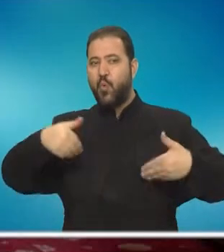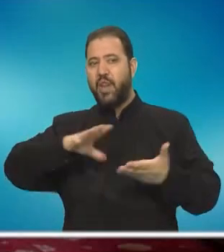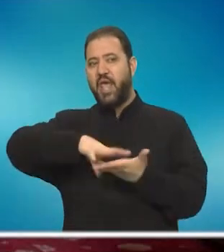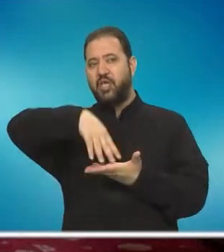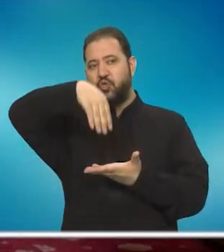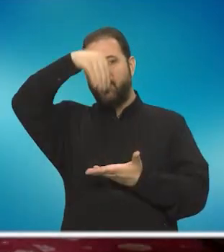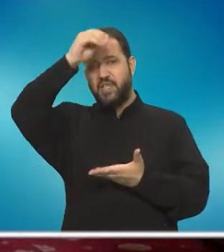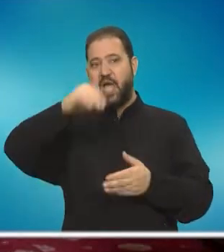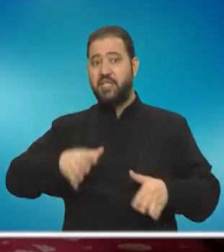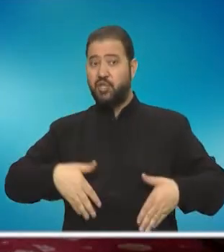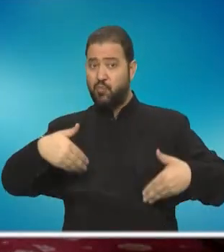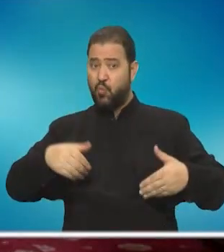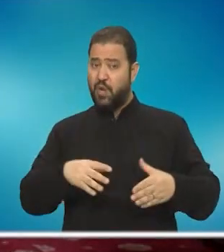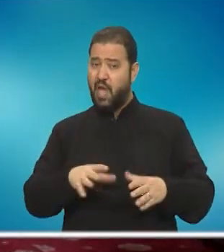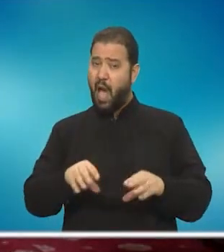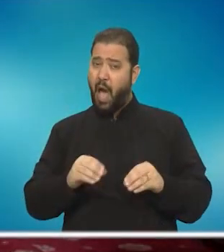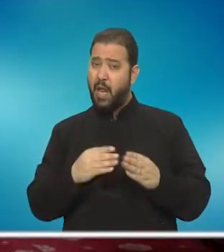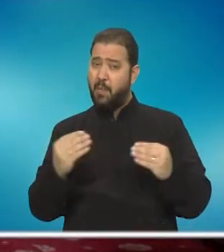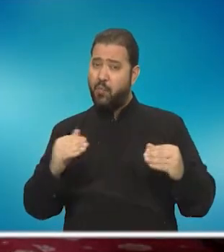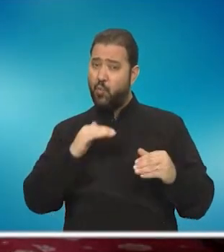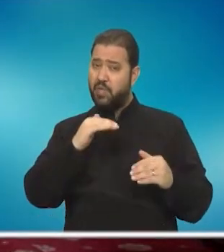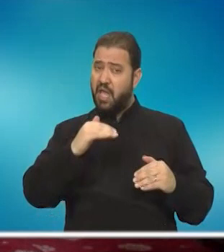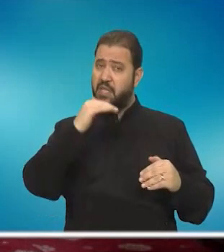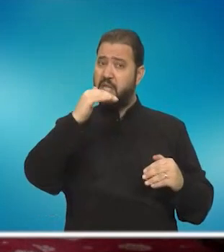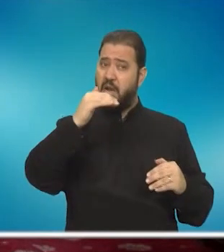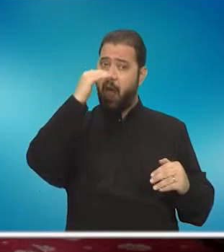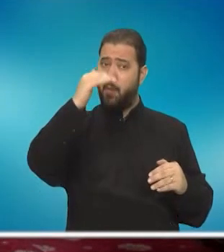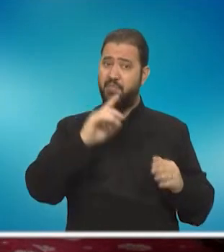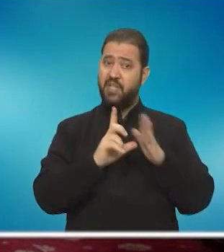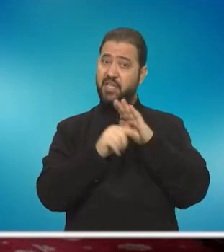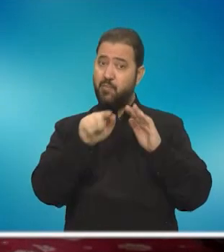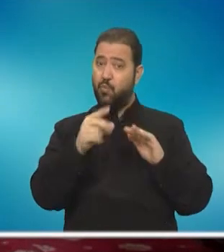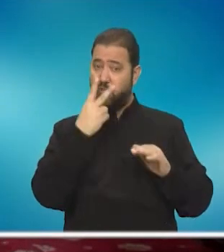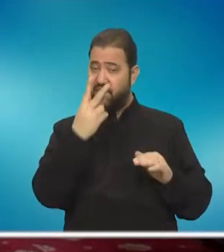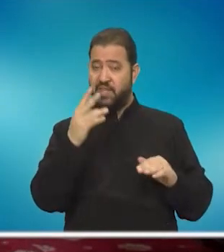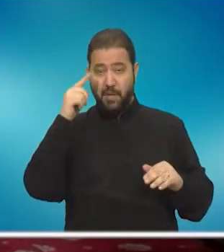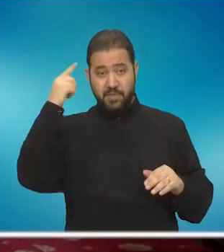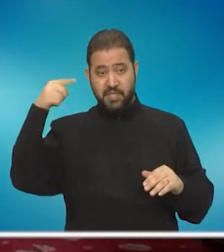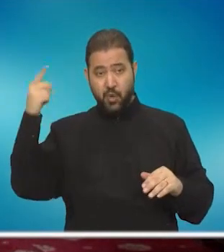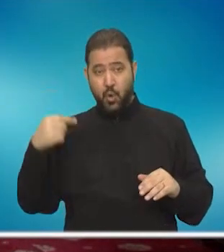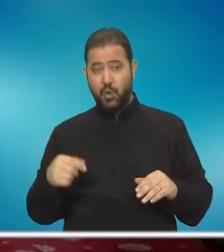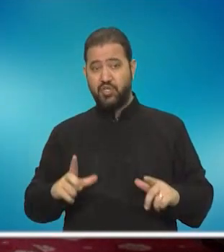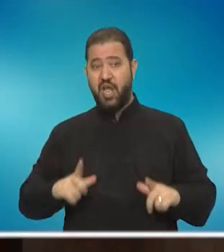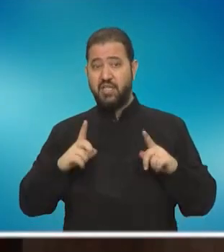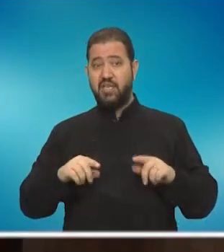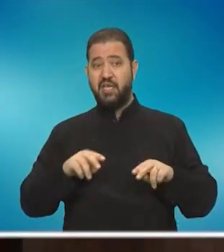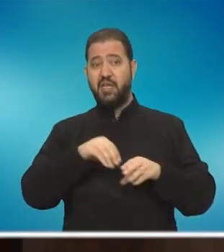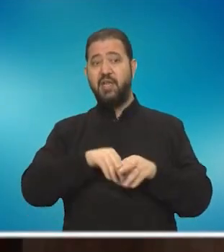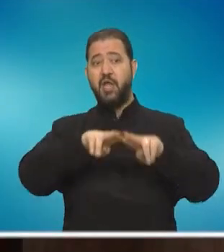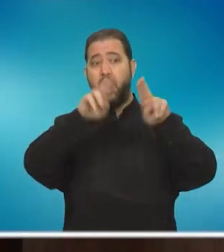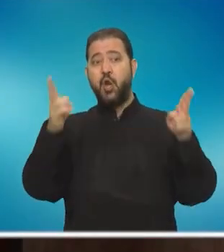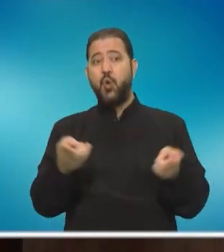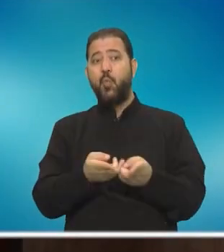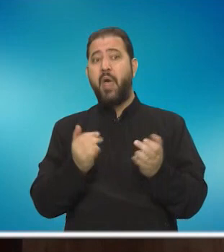bucuria are mai multe trepte, dacă am putea să spunem așa, din punct de vedere psihologic, din punct de vedere social, până la